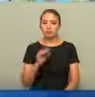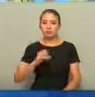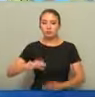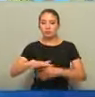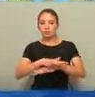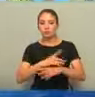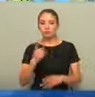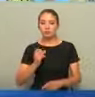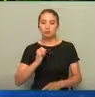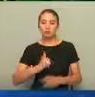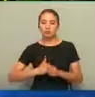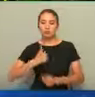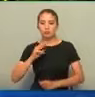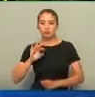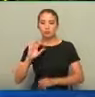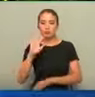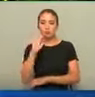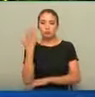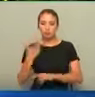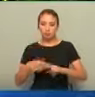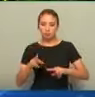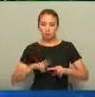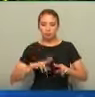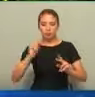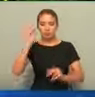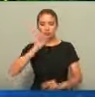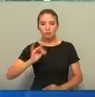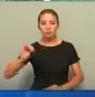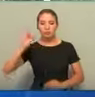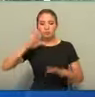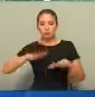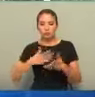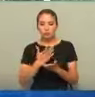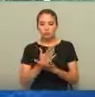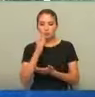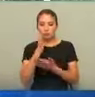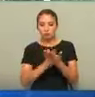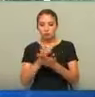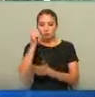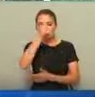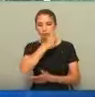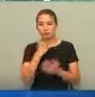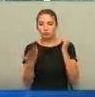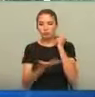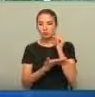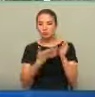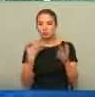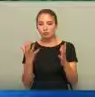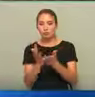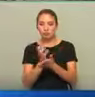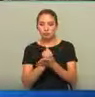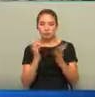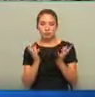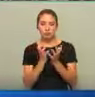айналған орындардың бірі тұт ағашы. Көне зираттың аумағында орналасқан ағаштың сан мың жылдық тарихы бар. Тұттың кесілмей аман тұруына бір